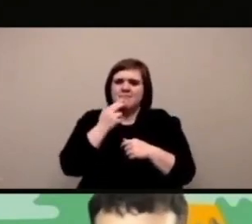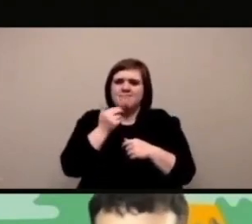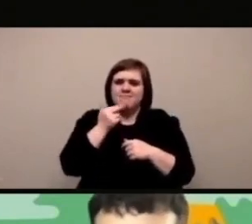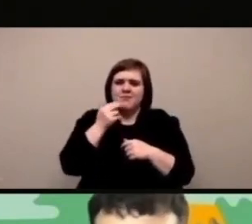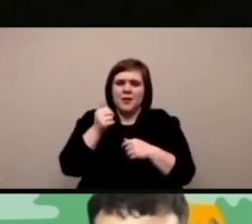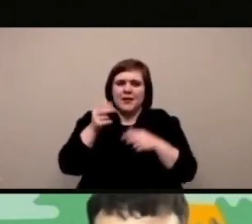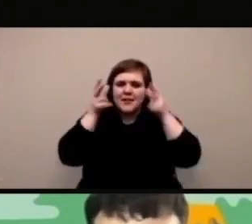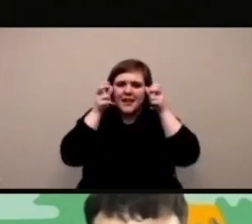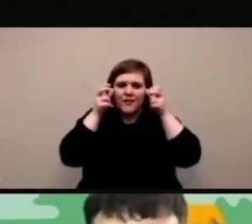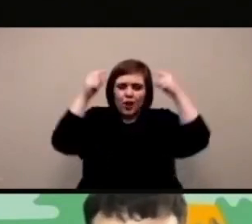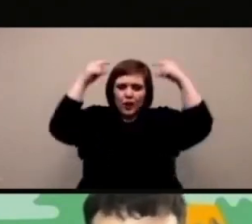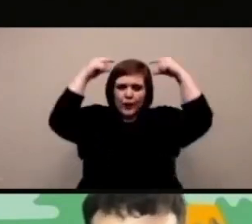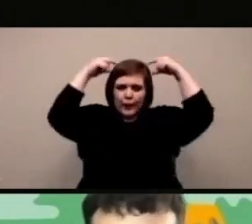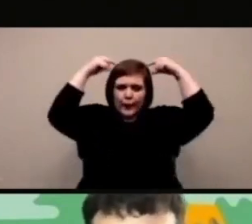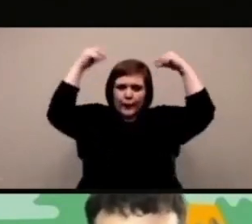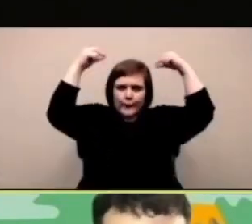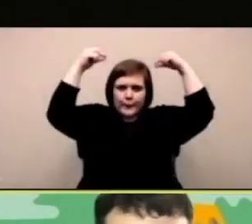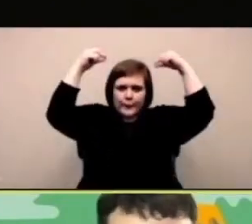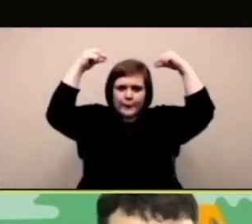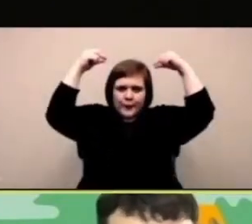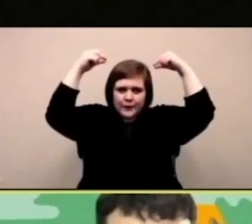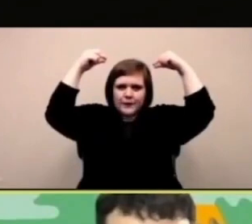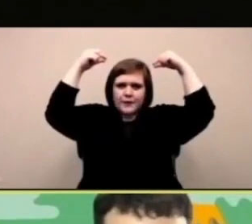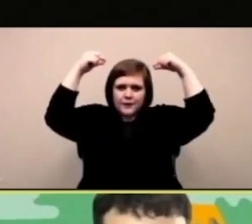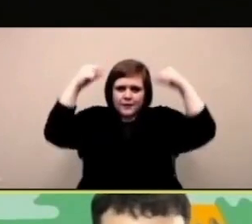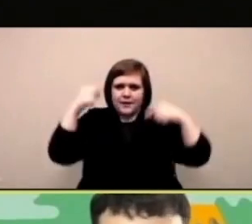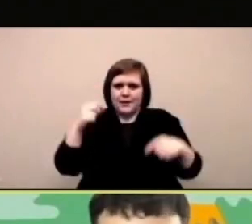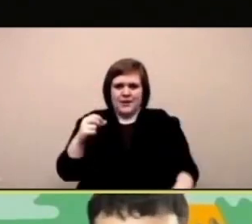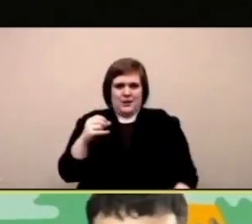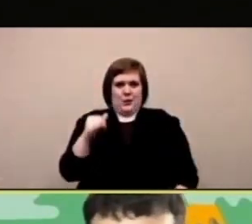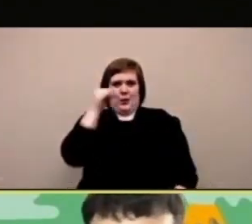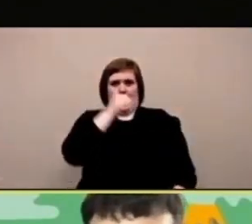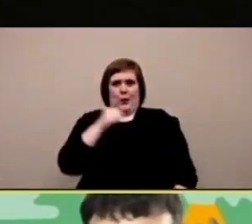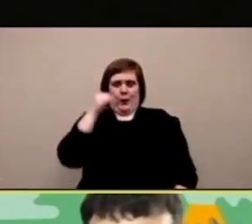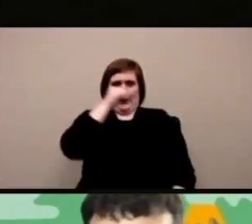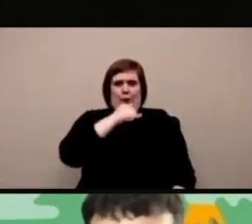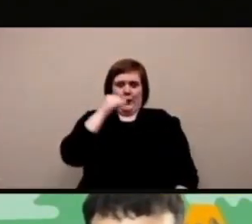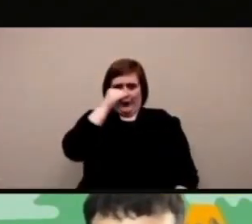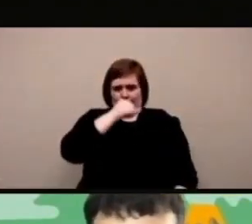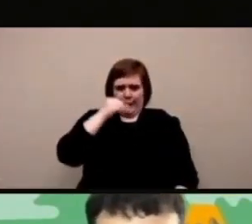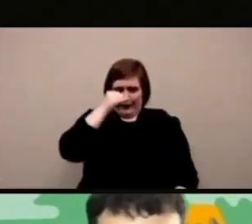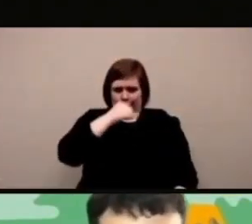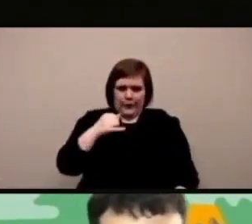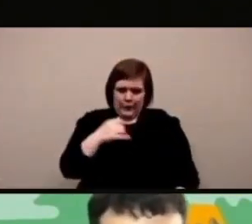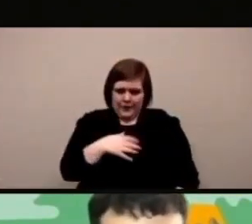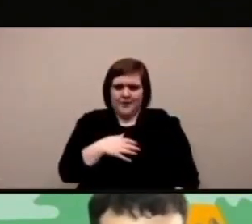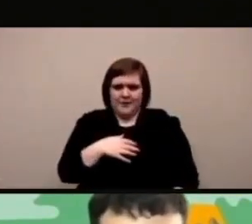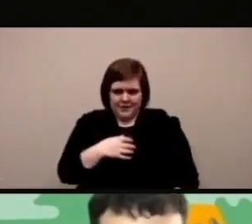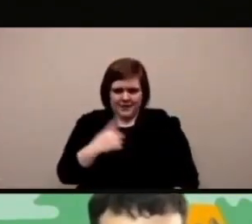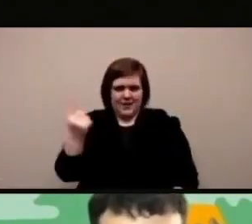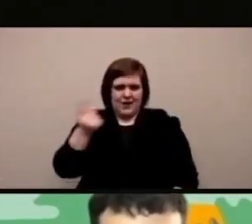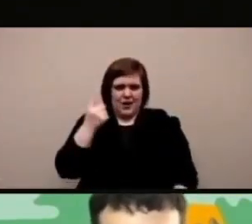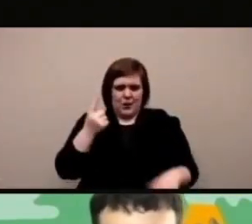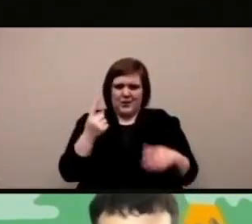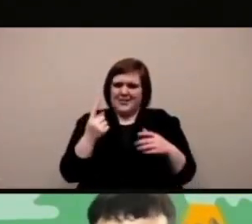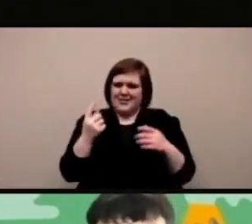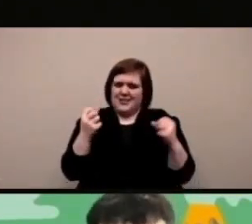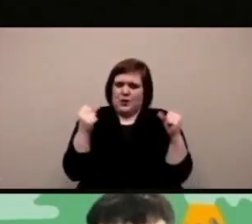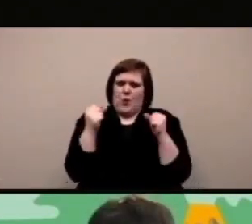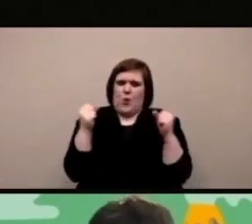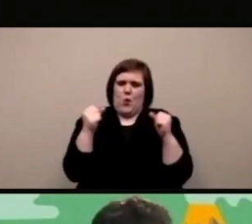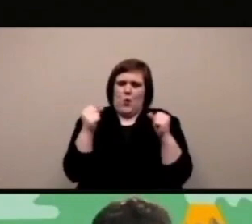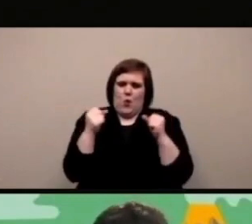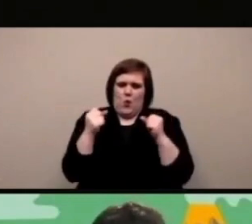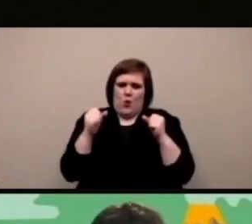の真似をしましたそして私が考えたのはこちらの耳もありますし